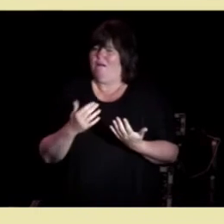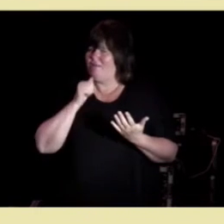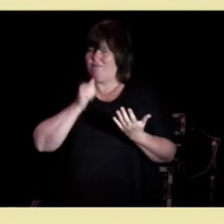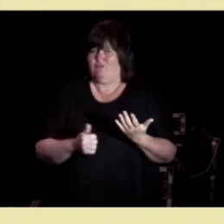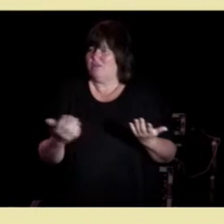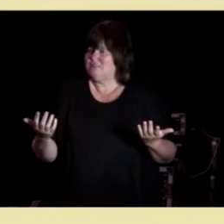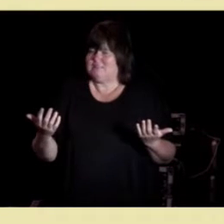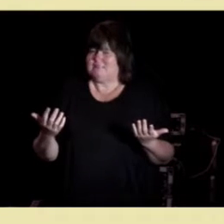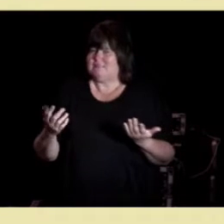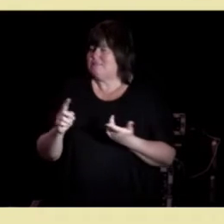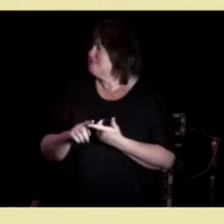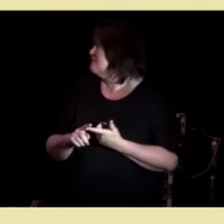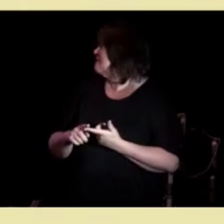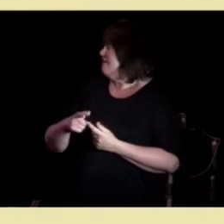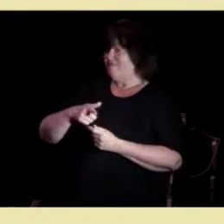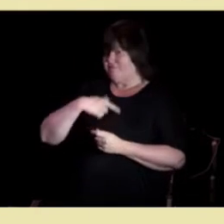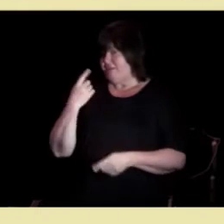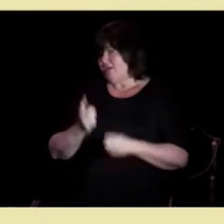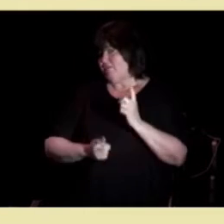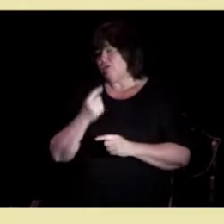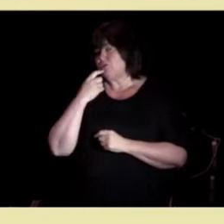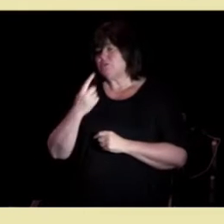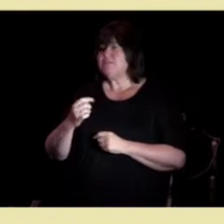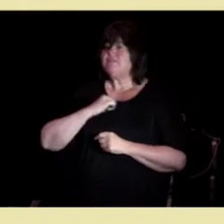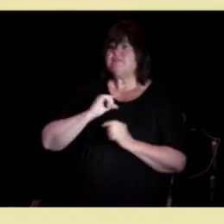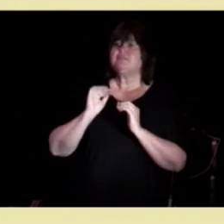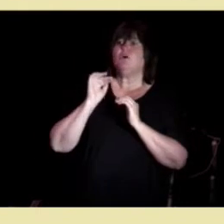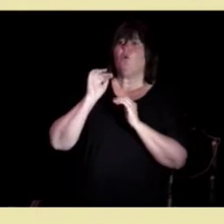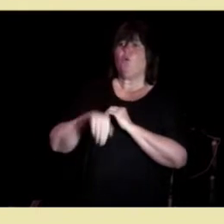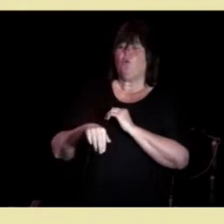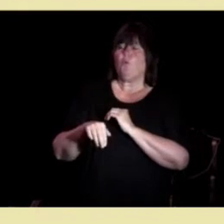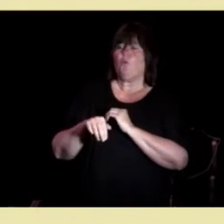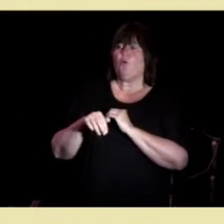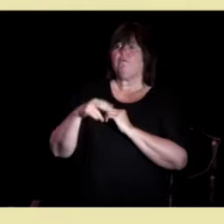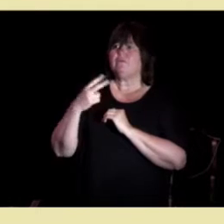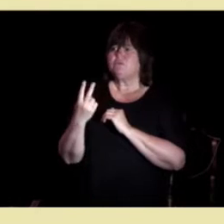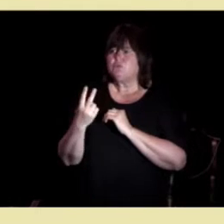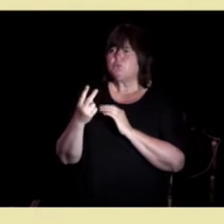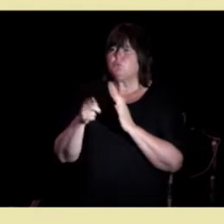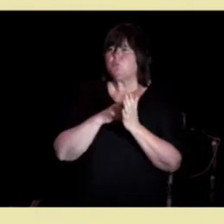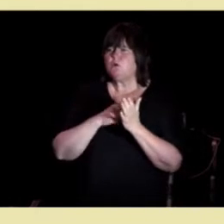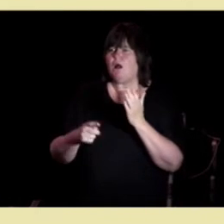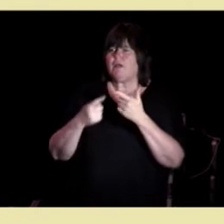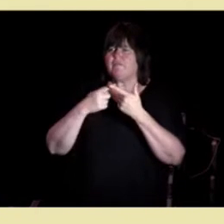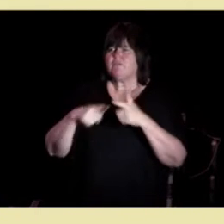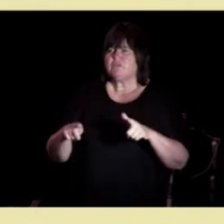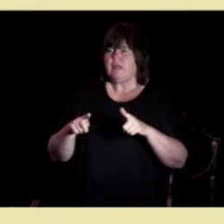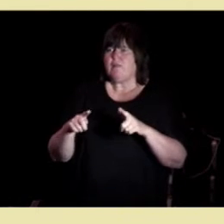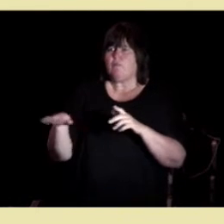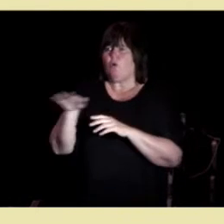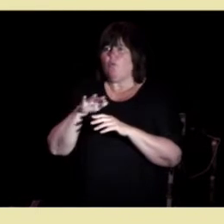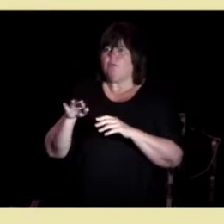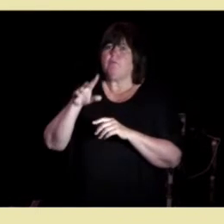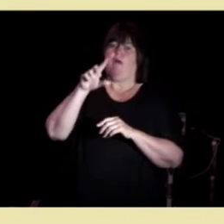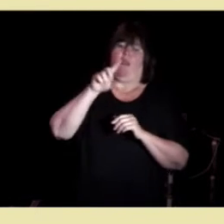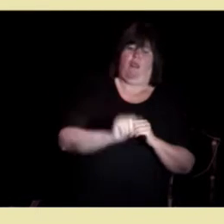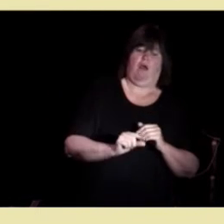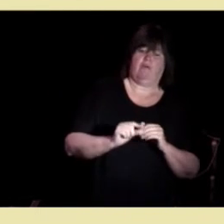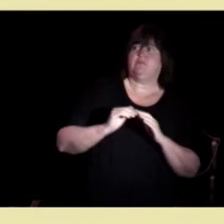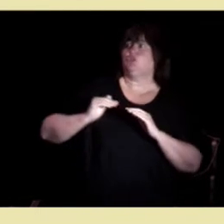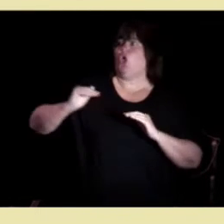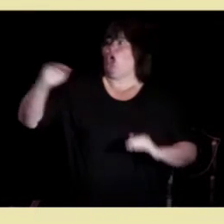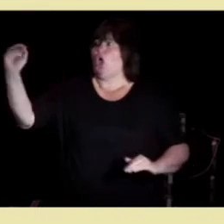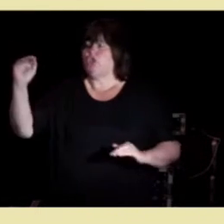Her har vi valgt å si at hvis det mer enn to ganger forskjell på et område med den laveste og et område med den